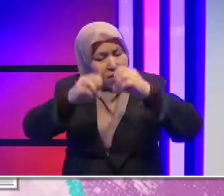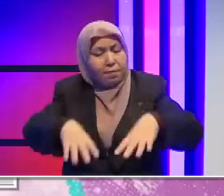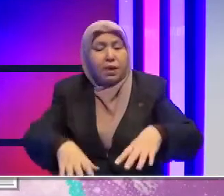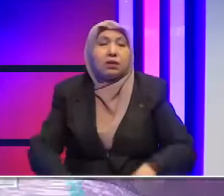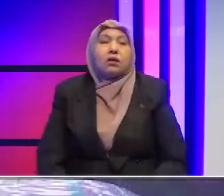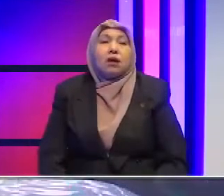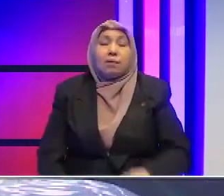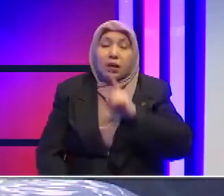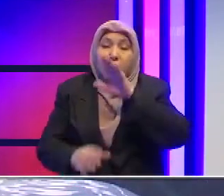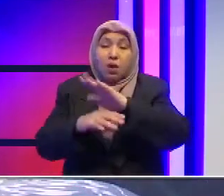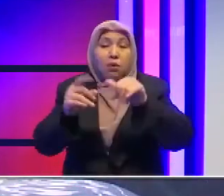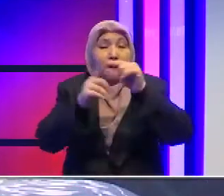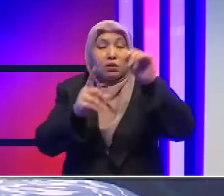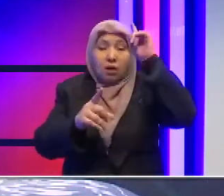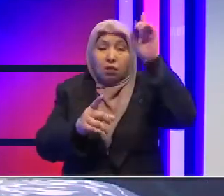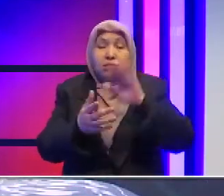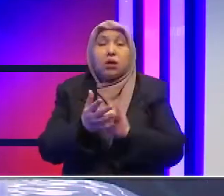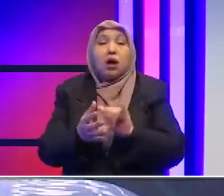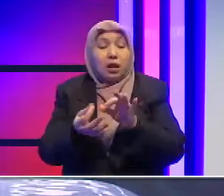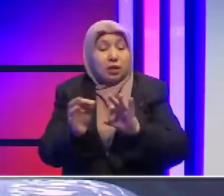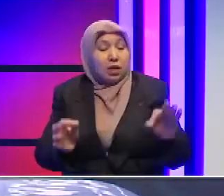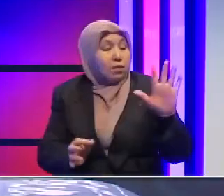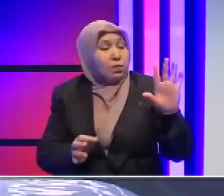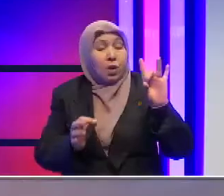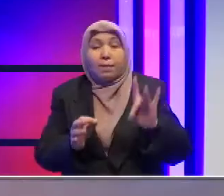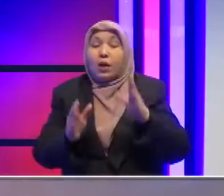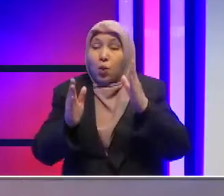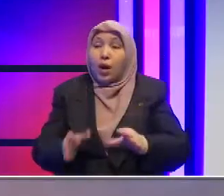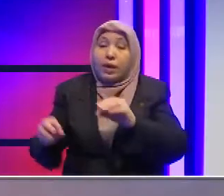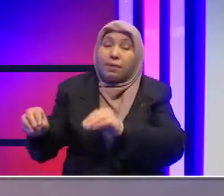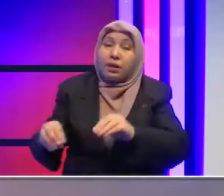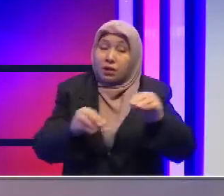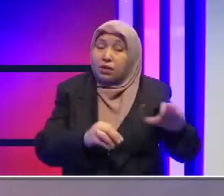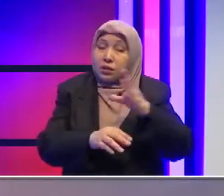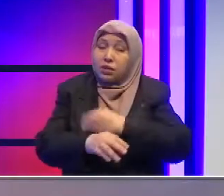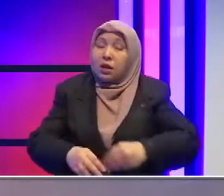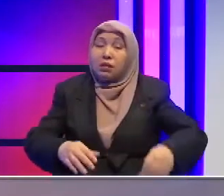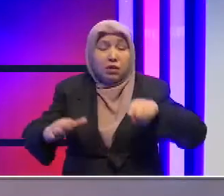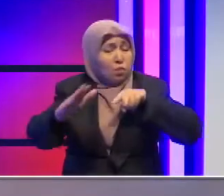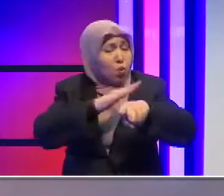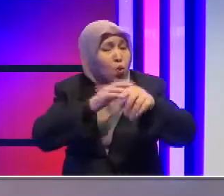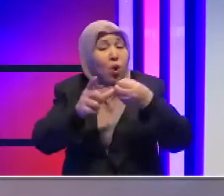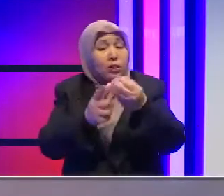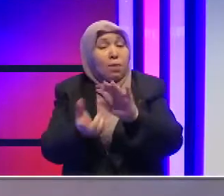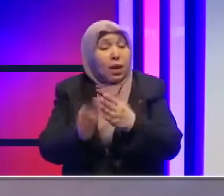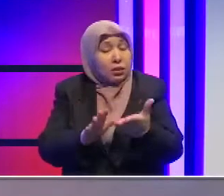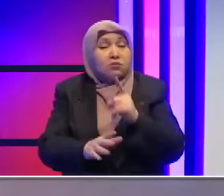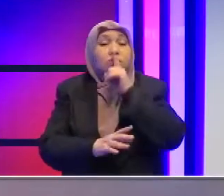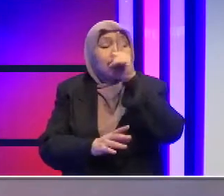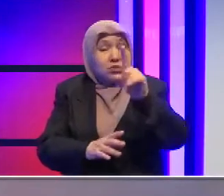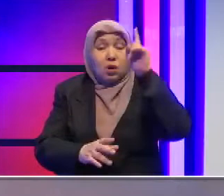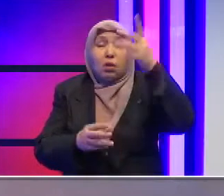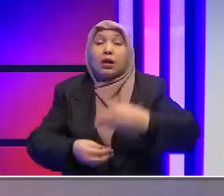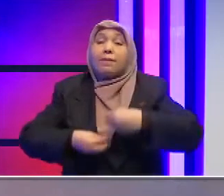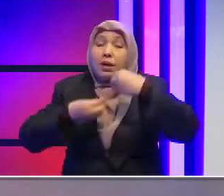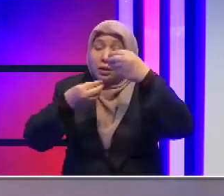الرَّازِقِينَ. صدق الله. صدق الله العظيم. Ayat 58, dan orang-orang yang berhijrah ke jalan Allah kemudian mereka terbunuh atau mati, sesungguhnya Allah akan